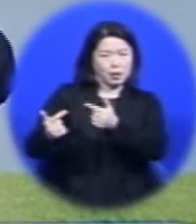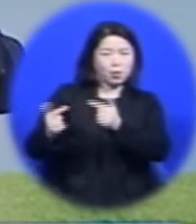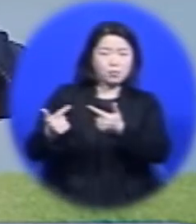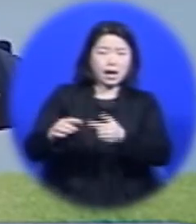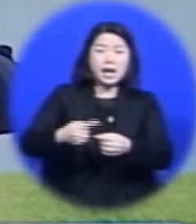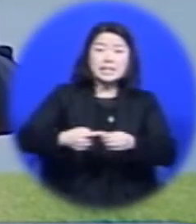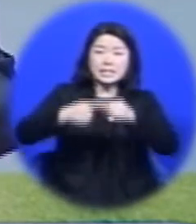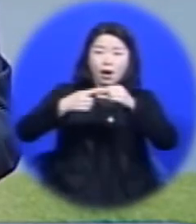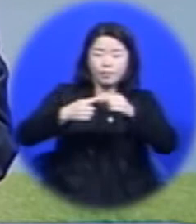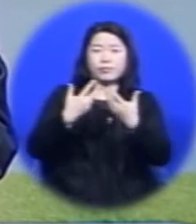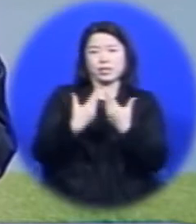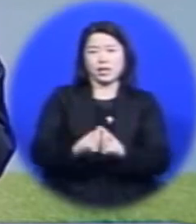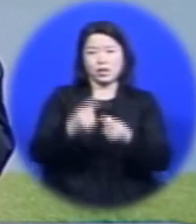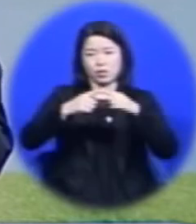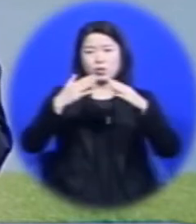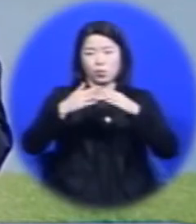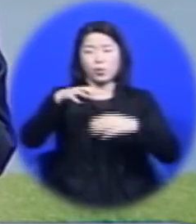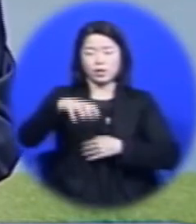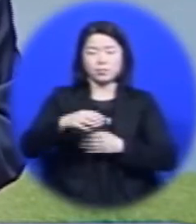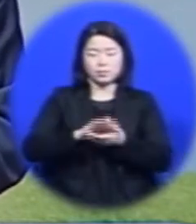첫 번째 사례인 교회입니다